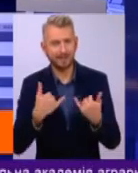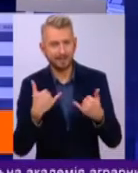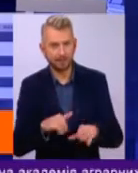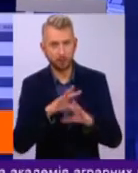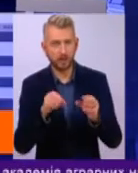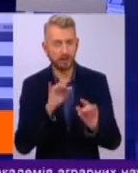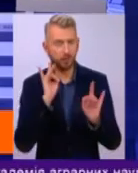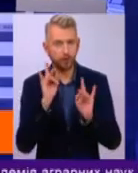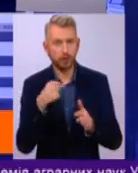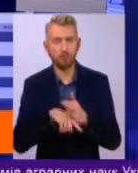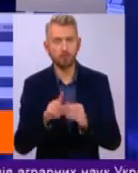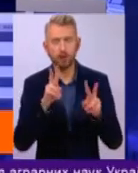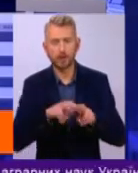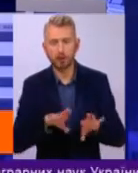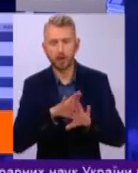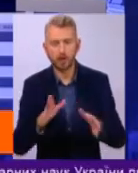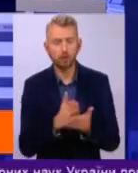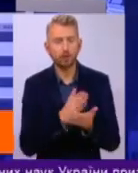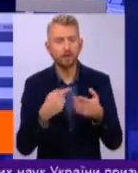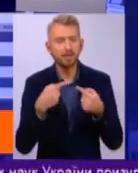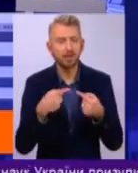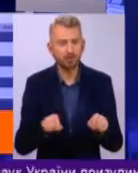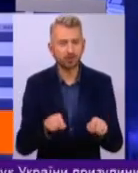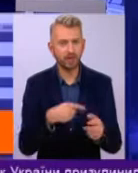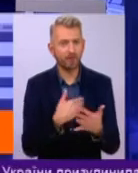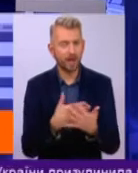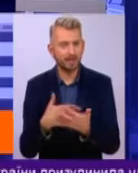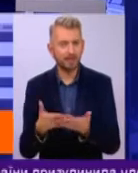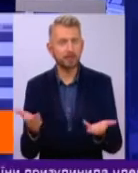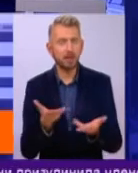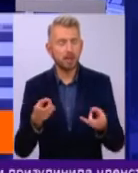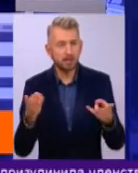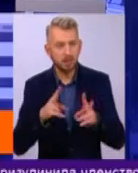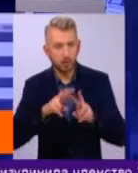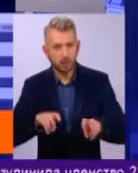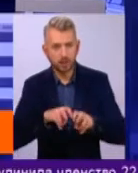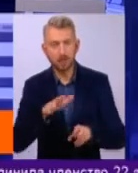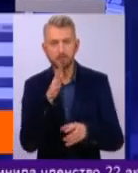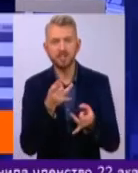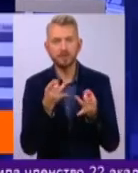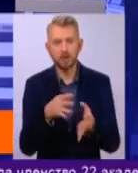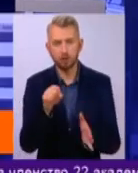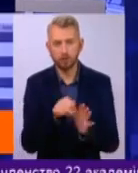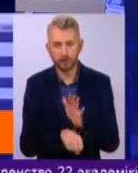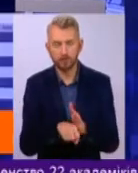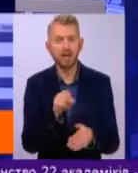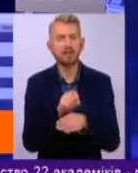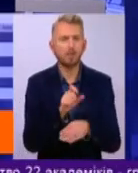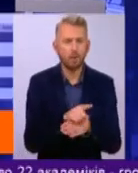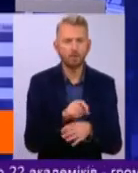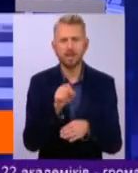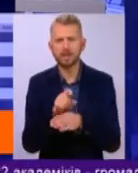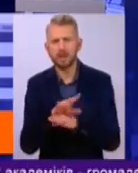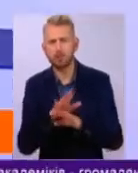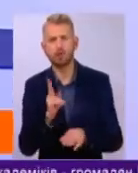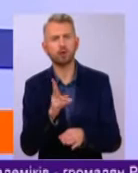взагалі звучить, тому що вони розглядають взагалі зовсім інших версій, які слід було б розглядати при звичайному вбивстві. Замовне воно чи не замовне,